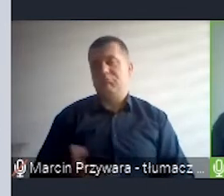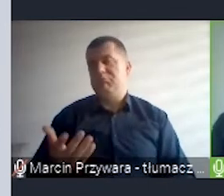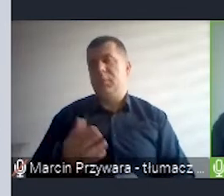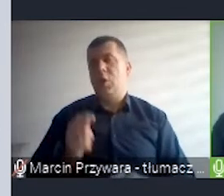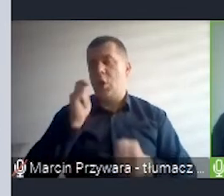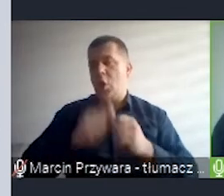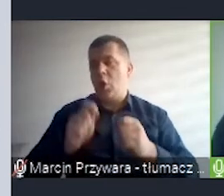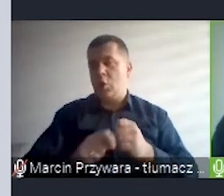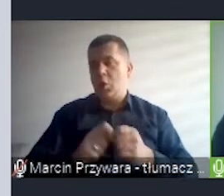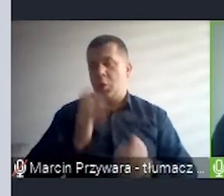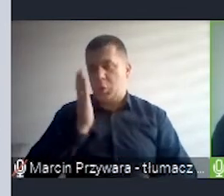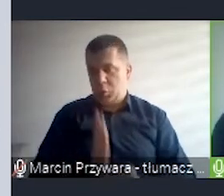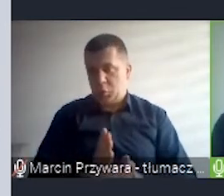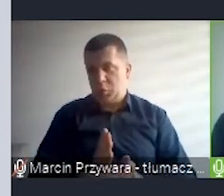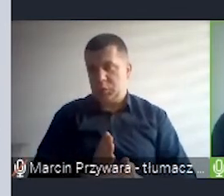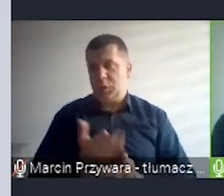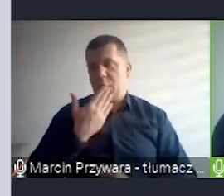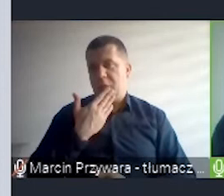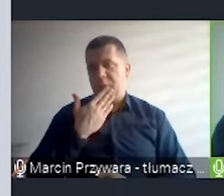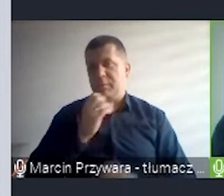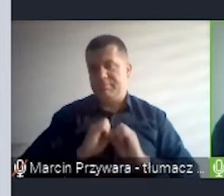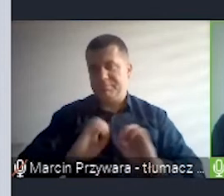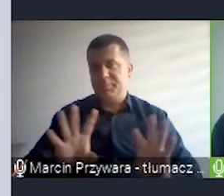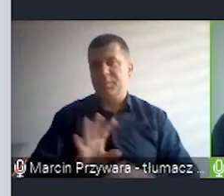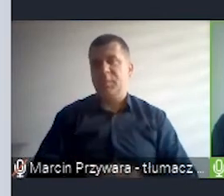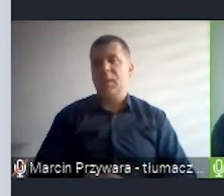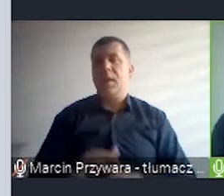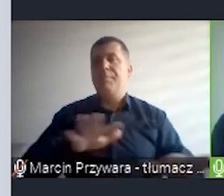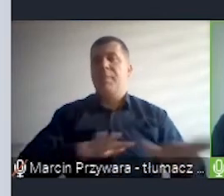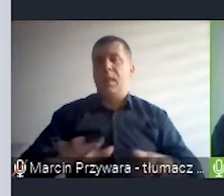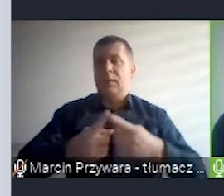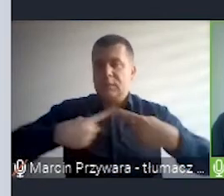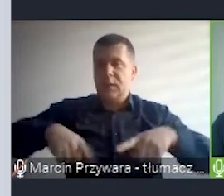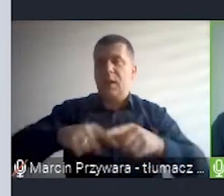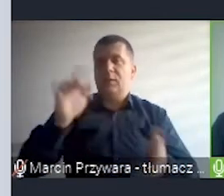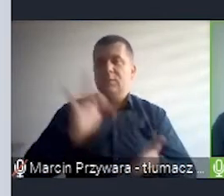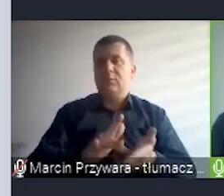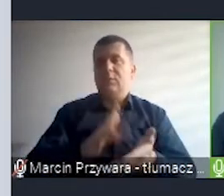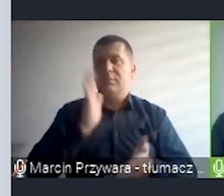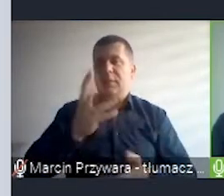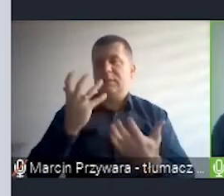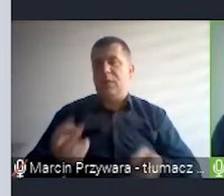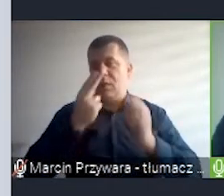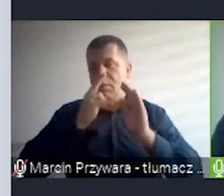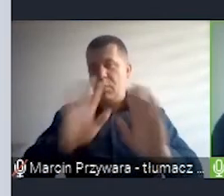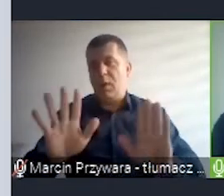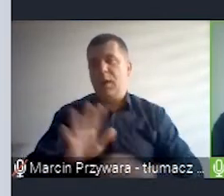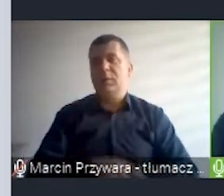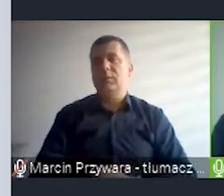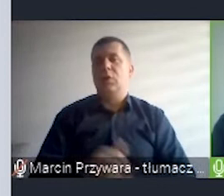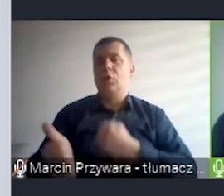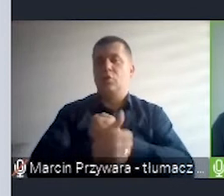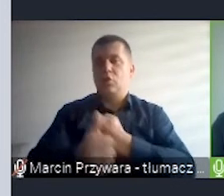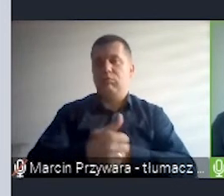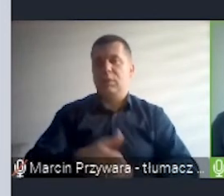widzenia kontrolę omówioną w miejscu realizacji i będę chciał Państwu pokazać